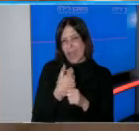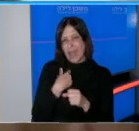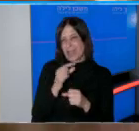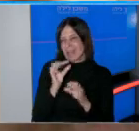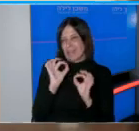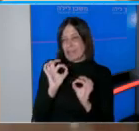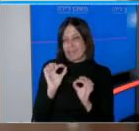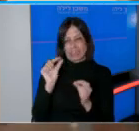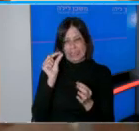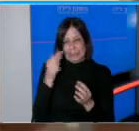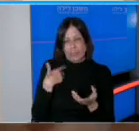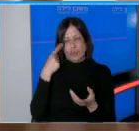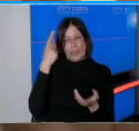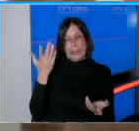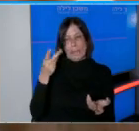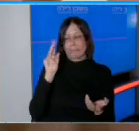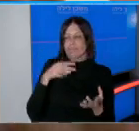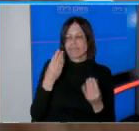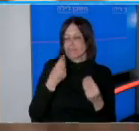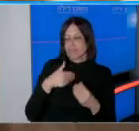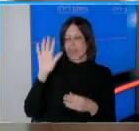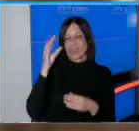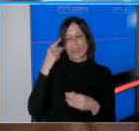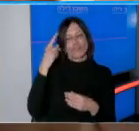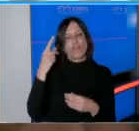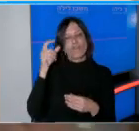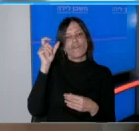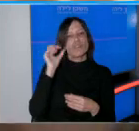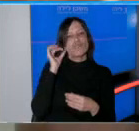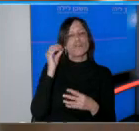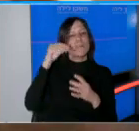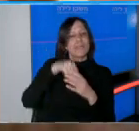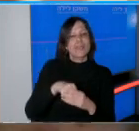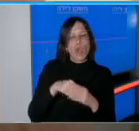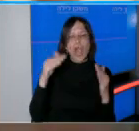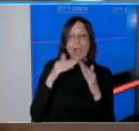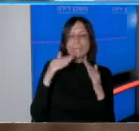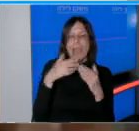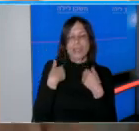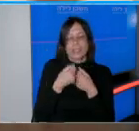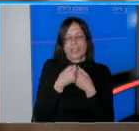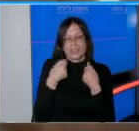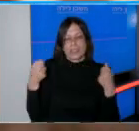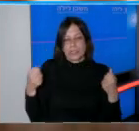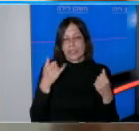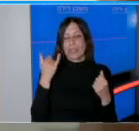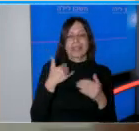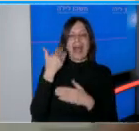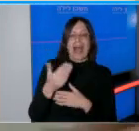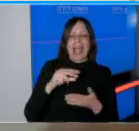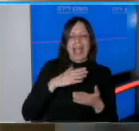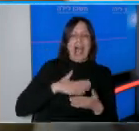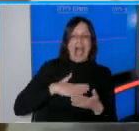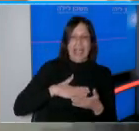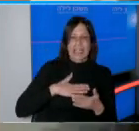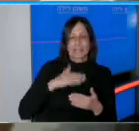קצה הקרחון במה שאנחנו יודעים. כי תחשוב על זה, אנשים בתוך הבית, בסטרס, תמיד אחרי חגים, אחרי סוכות